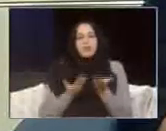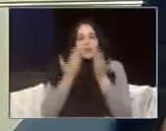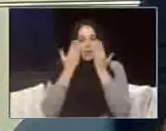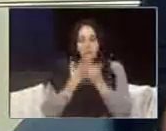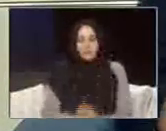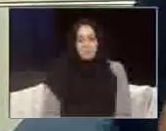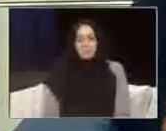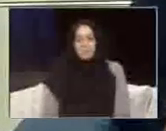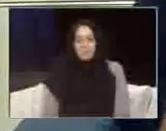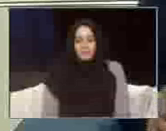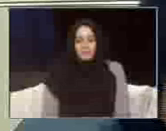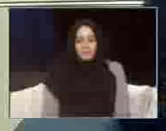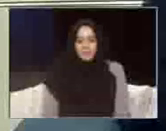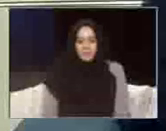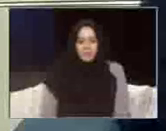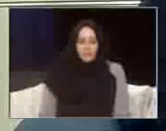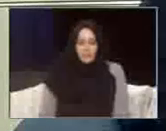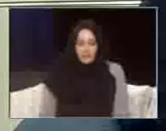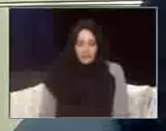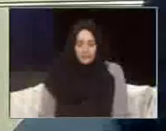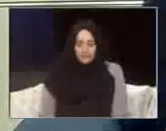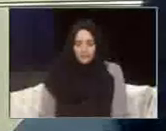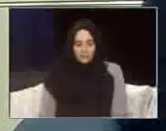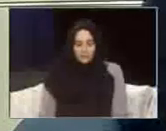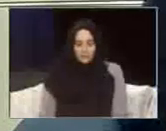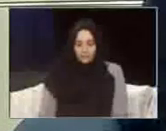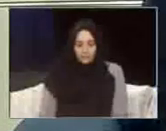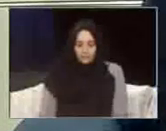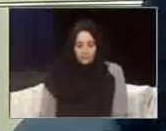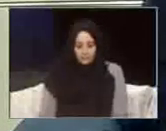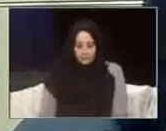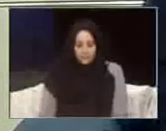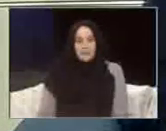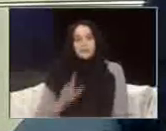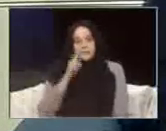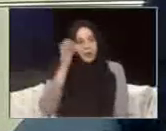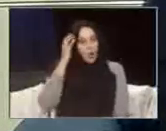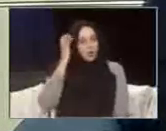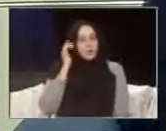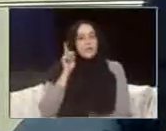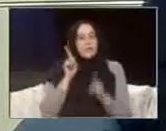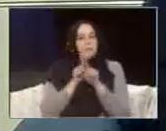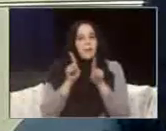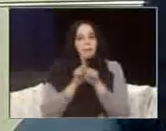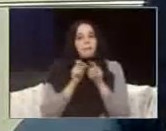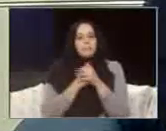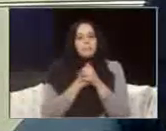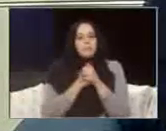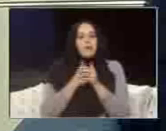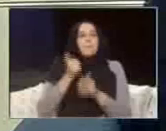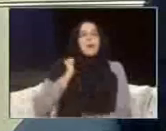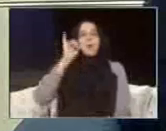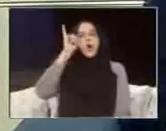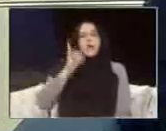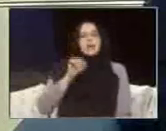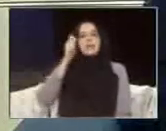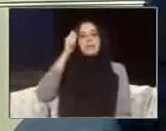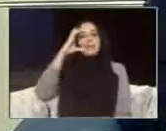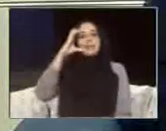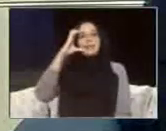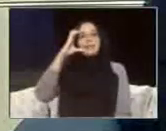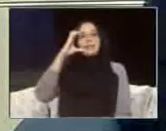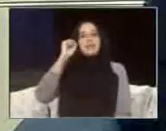دعانا لها ان شاء الله يا رب. طيب نضيف مكالمة اخرى من قسنطينة. نعم أم ياسين.